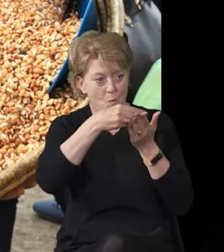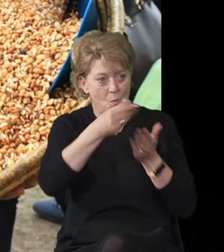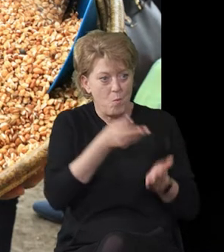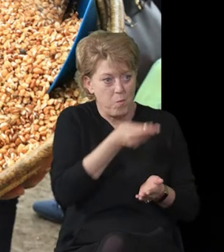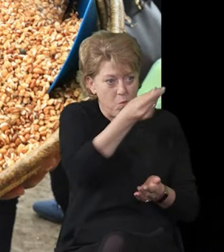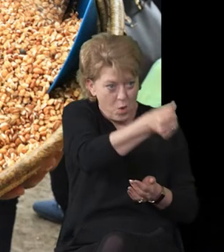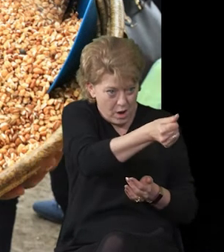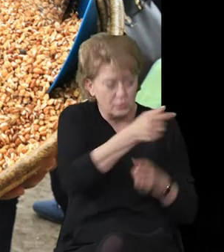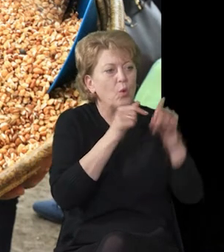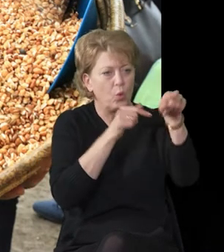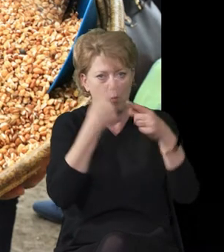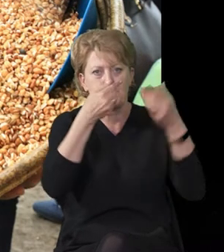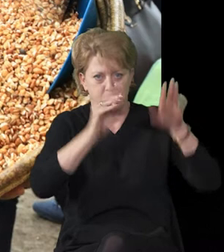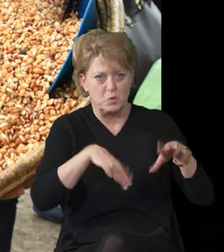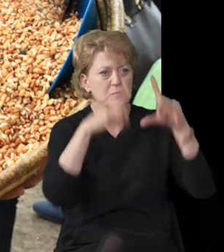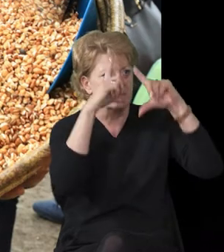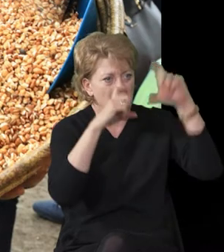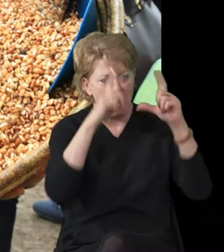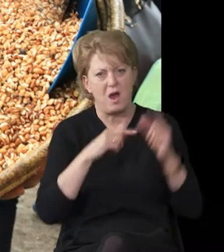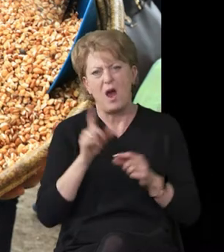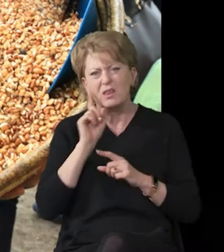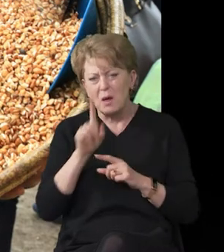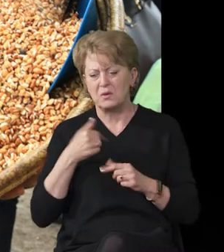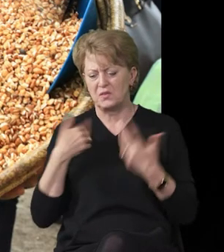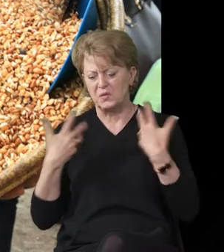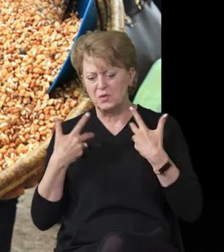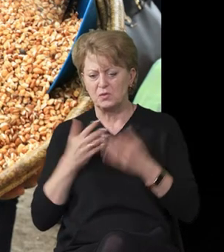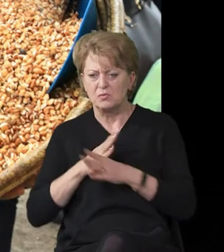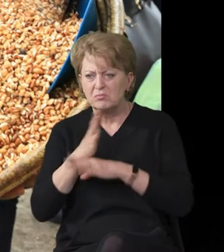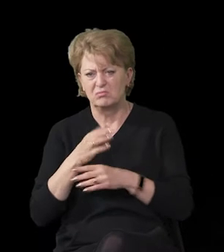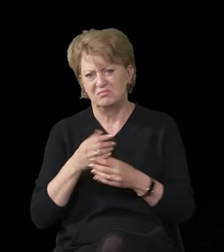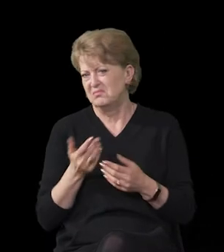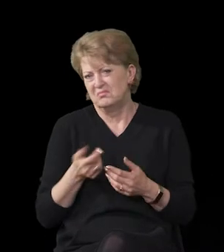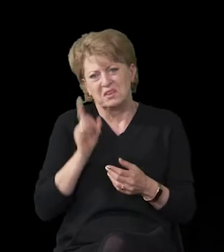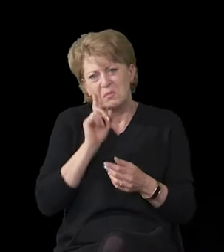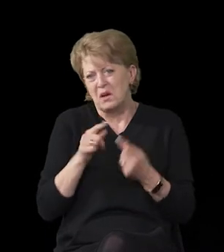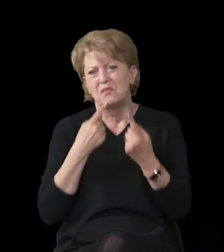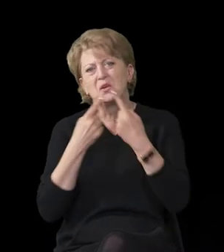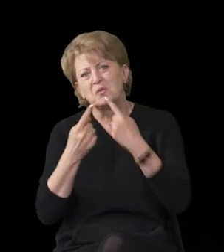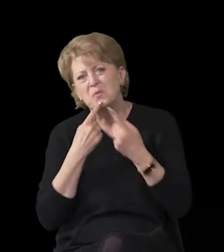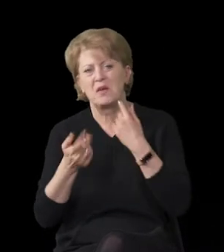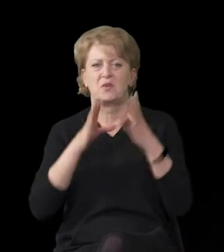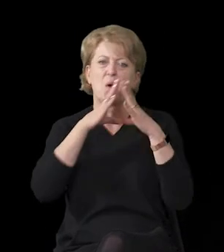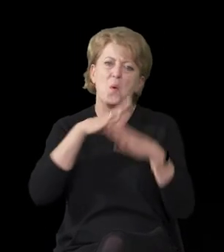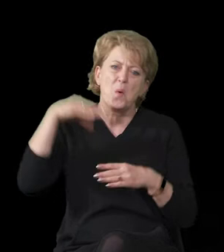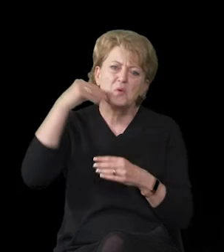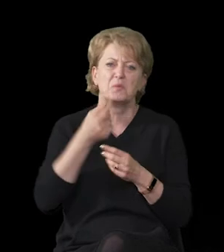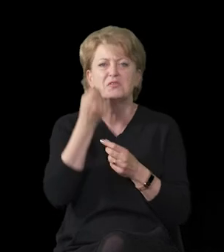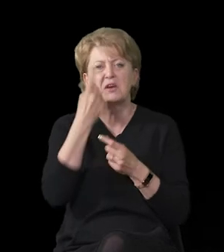niemal do samego końca to udawało i praktycznie po nawiązaniu jakiejś krótkiej relacji, parę uśmiechów, gestów, czasami